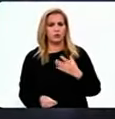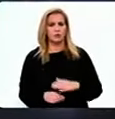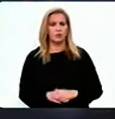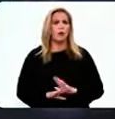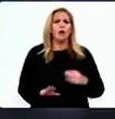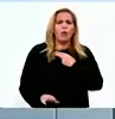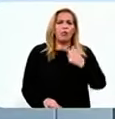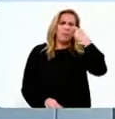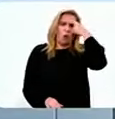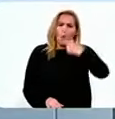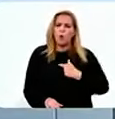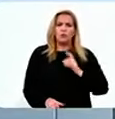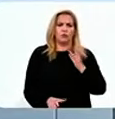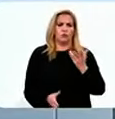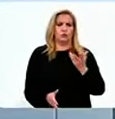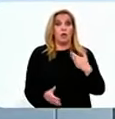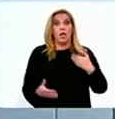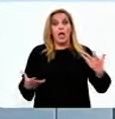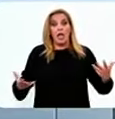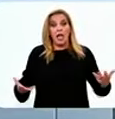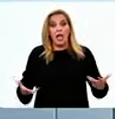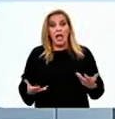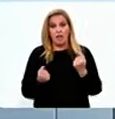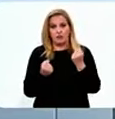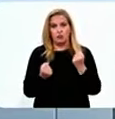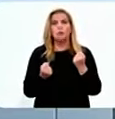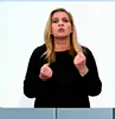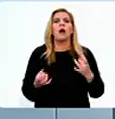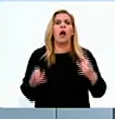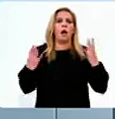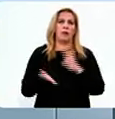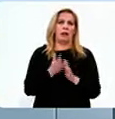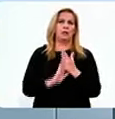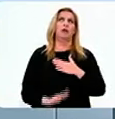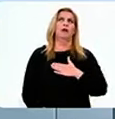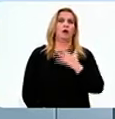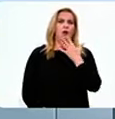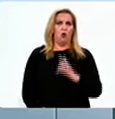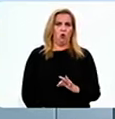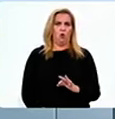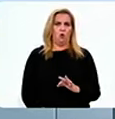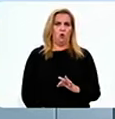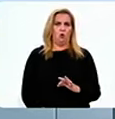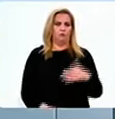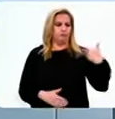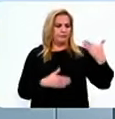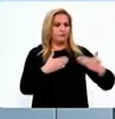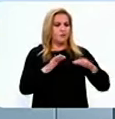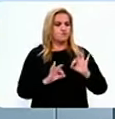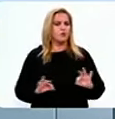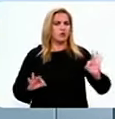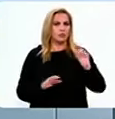μου ανάμειξη, που ευτυχώς απειλάγει από όλο αυτό, διότι στην πορεία της προεκλογικής εκστρατείας είχα